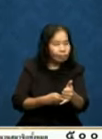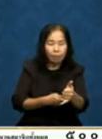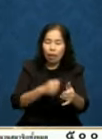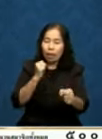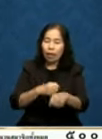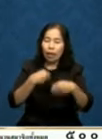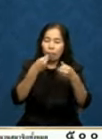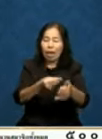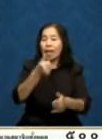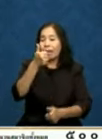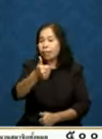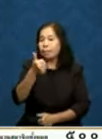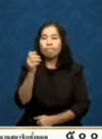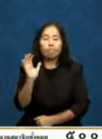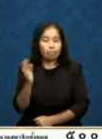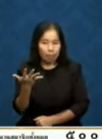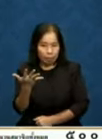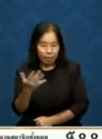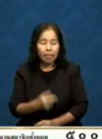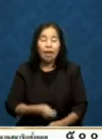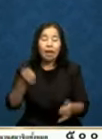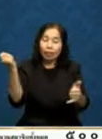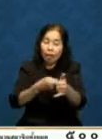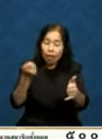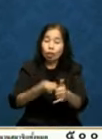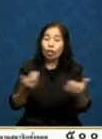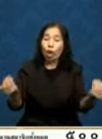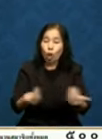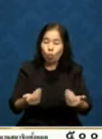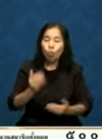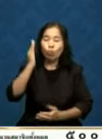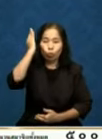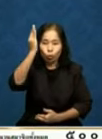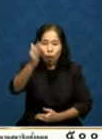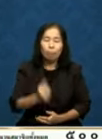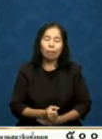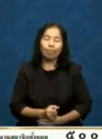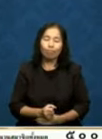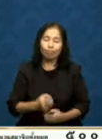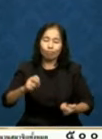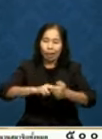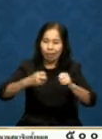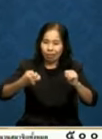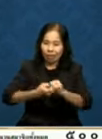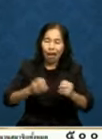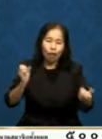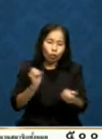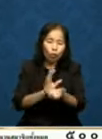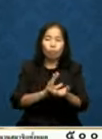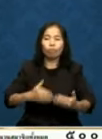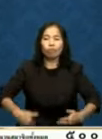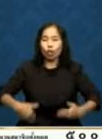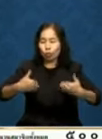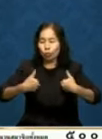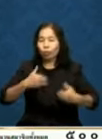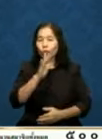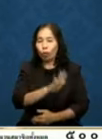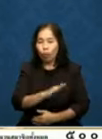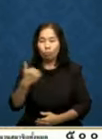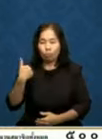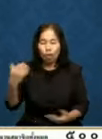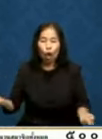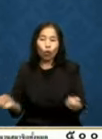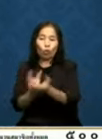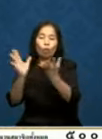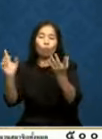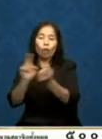ผลดีและการทำร้ายร่างกายเด็กเนี่ยจะส่งผลกระทบต่อพวกเขาตลอดชีวิตส่งผลกระทบต่อคนในสังคมด้วยนะคะ